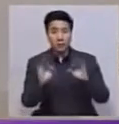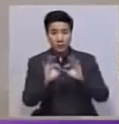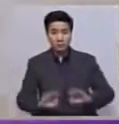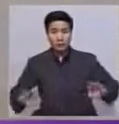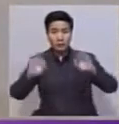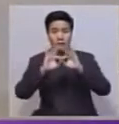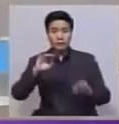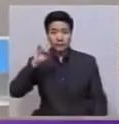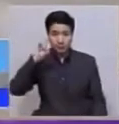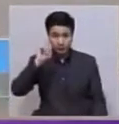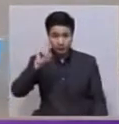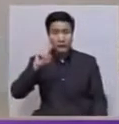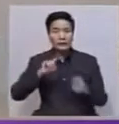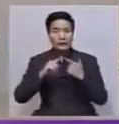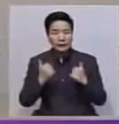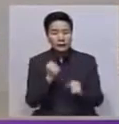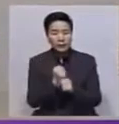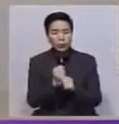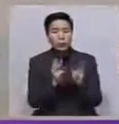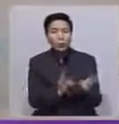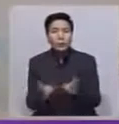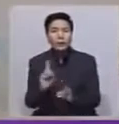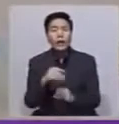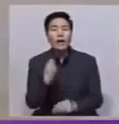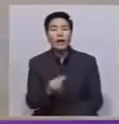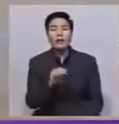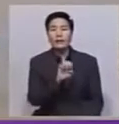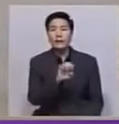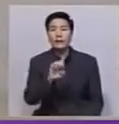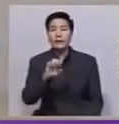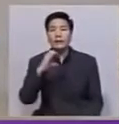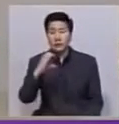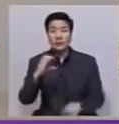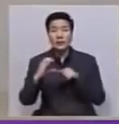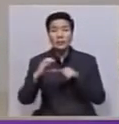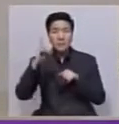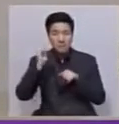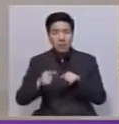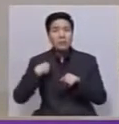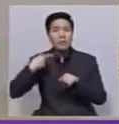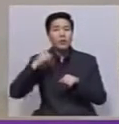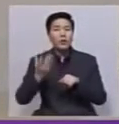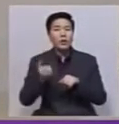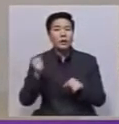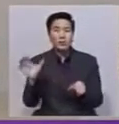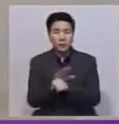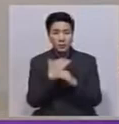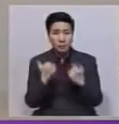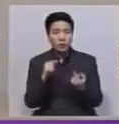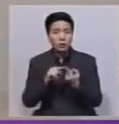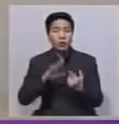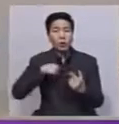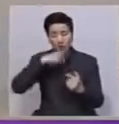งก็คือว่าเราทำอย่างไรที่จะทำให้พื้นที่ EC นั้นเป็นพื้นที่ที่ก่อให้เกิดประโยชน์สูงสุดกับประเทศชา